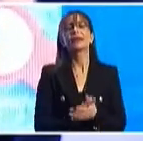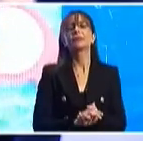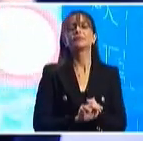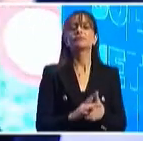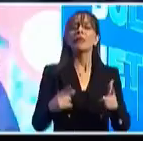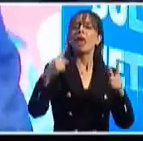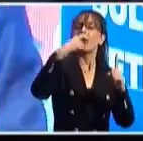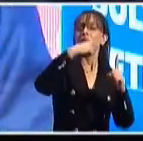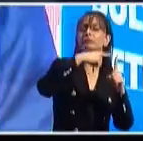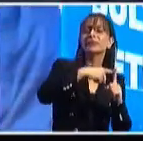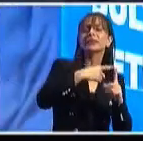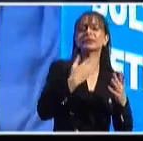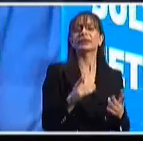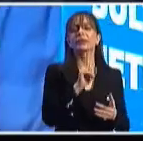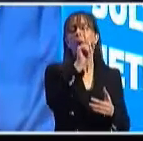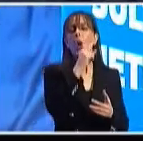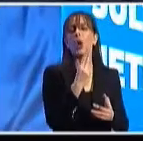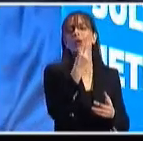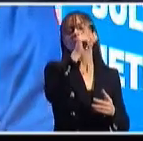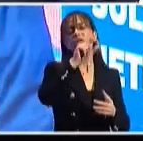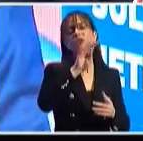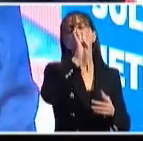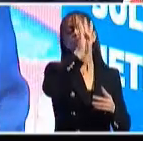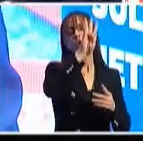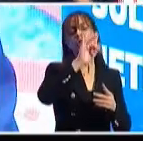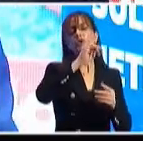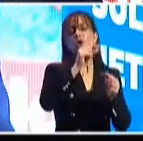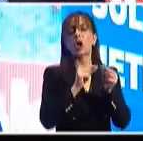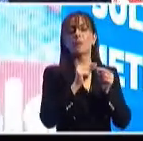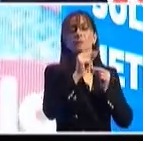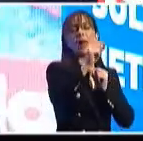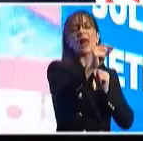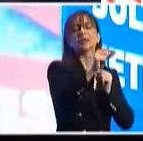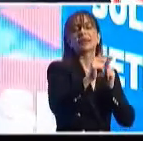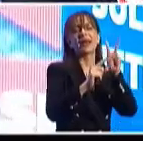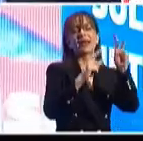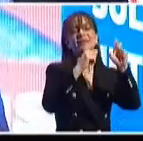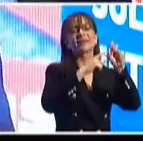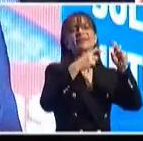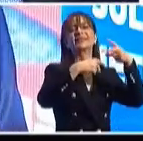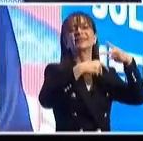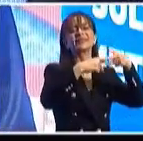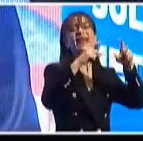17.4 kilometrelik Vezneciler Sultan Gazi metro hattımız.